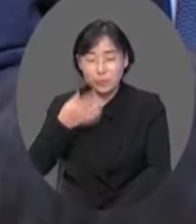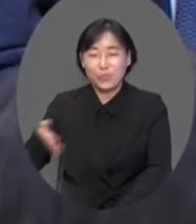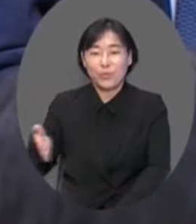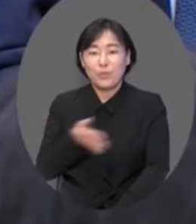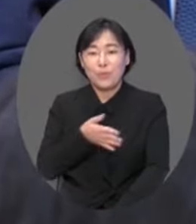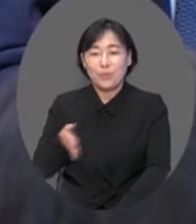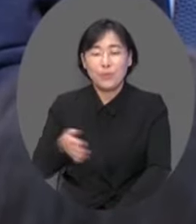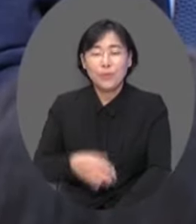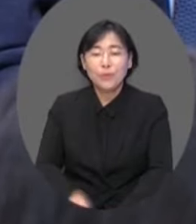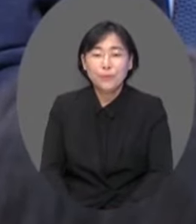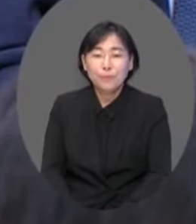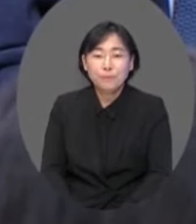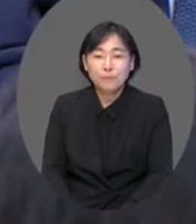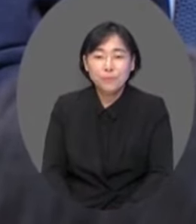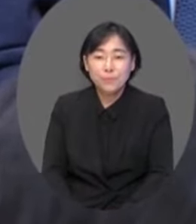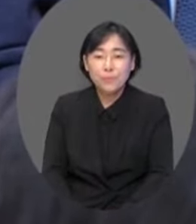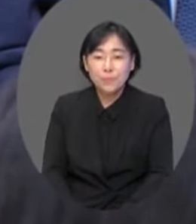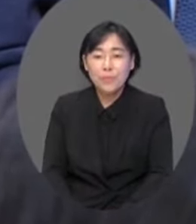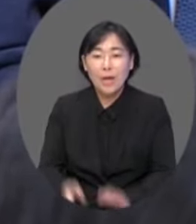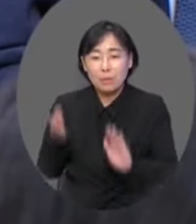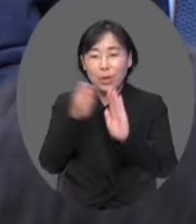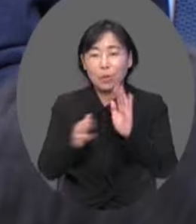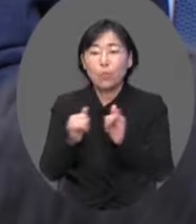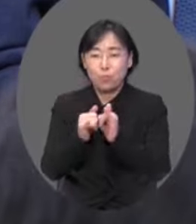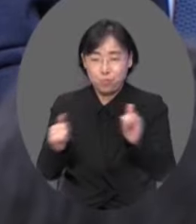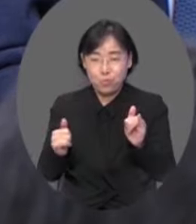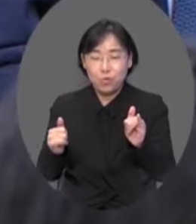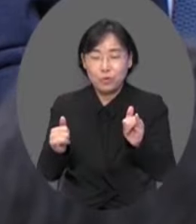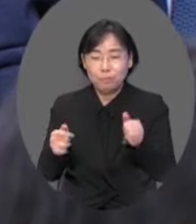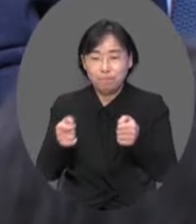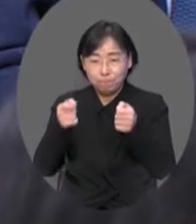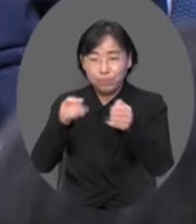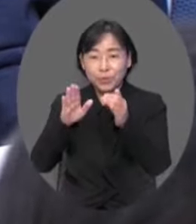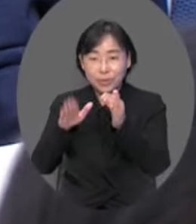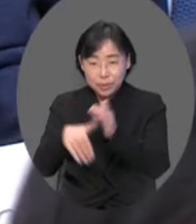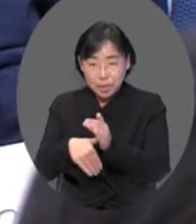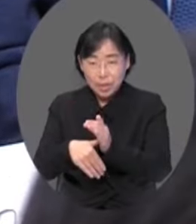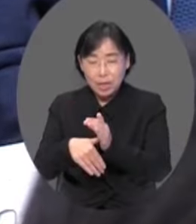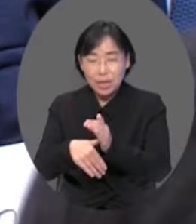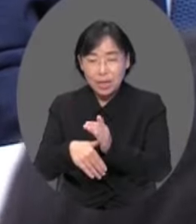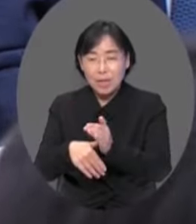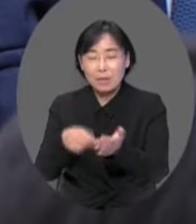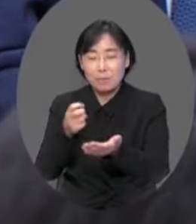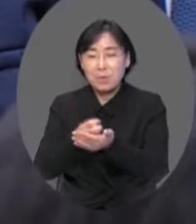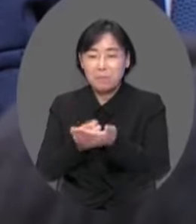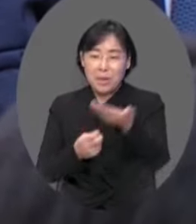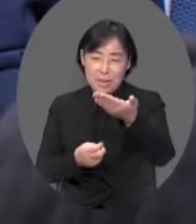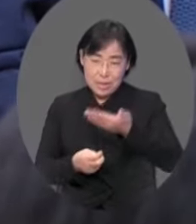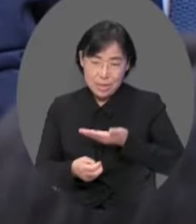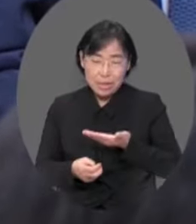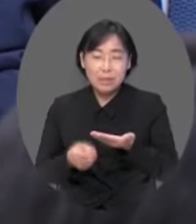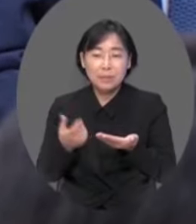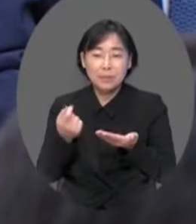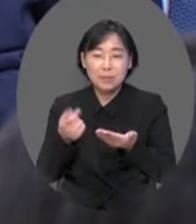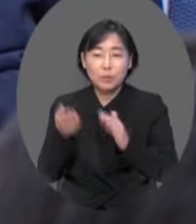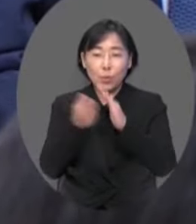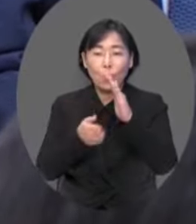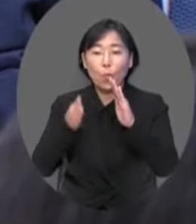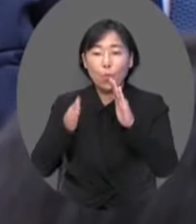공무원 아마 임용 교육 때 받았을 겁니다. 헌법이 130개 조문인데 헌법 7조에